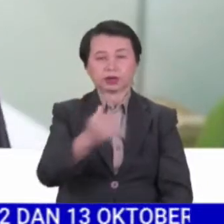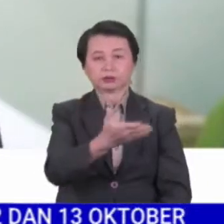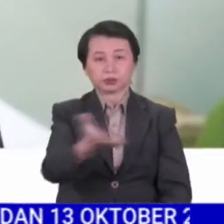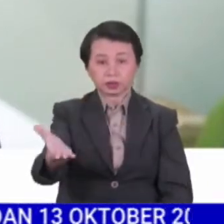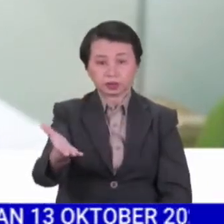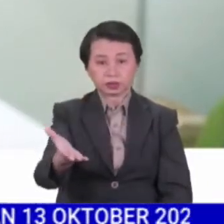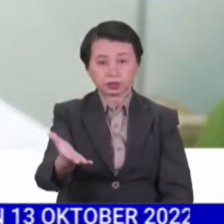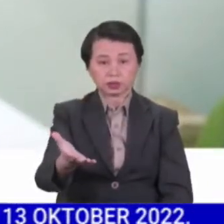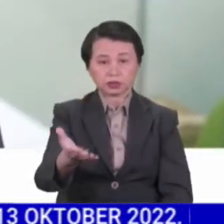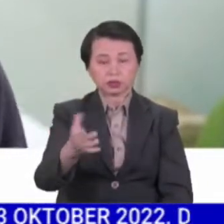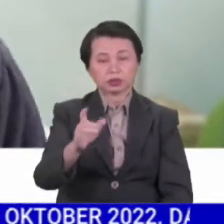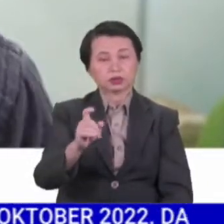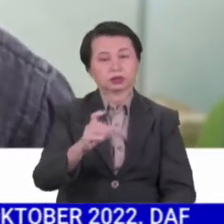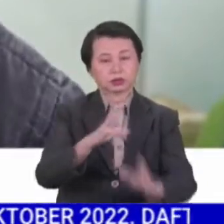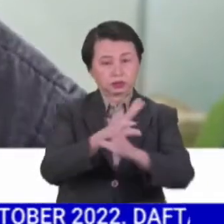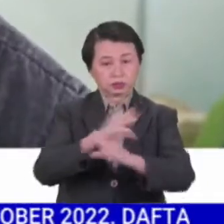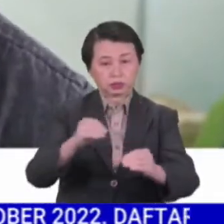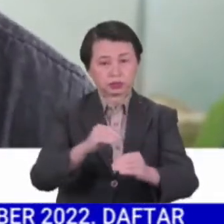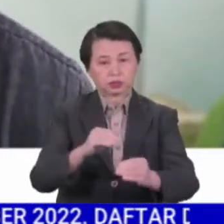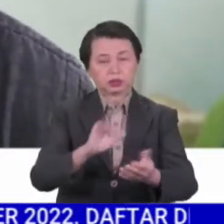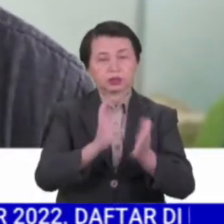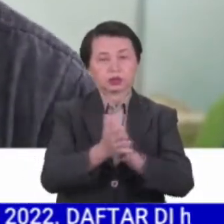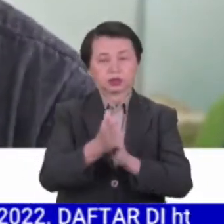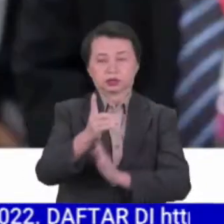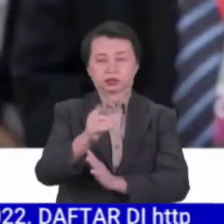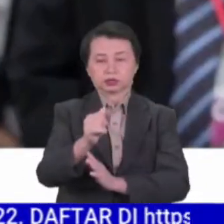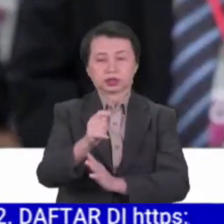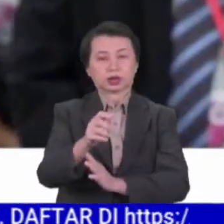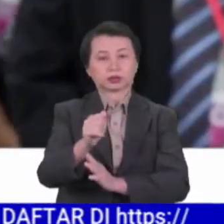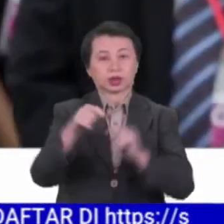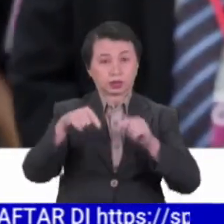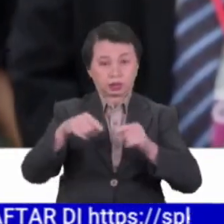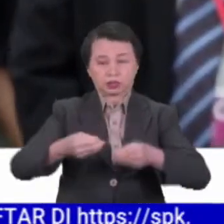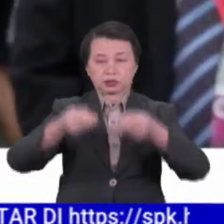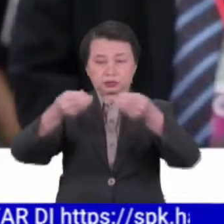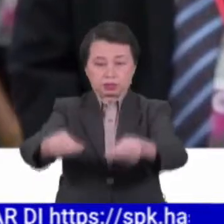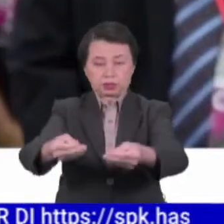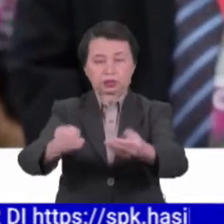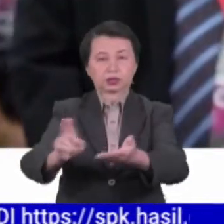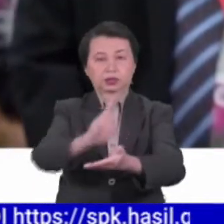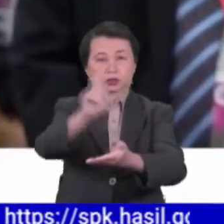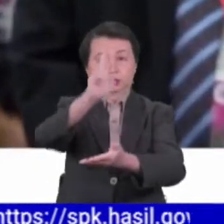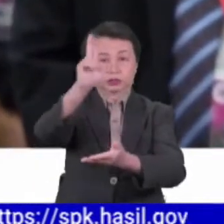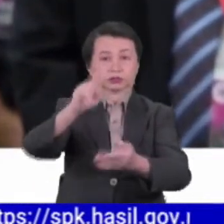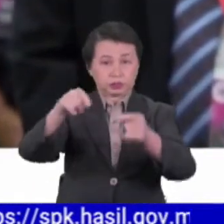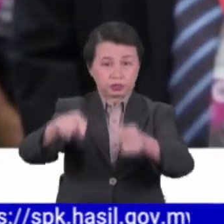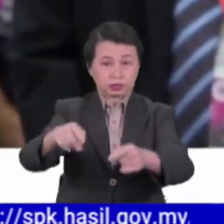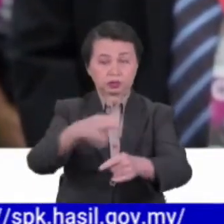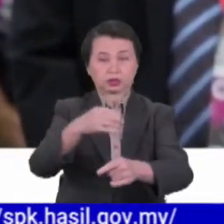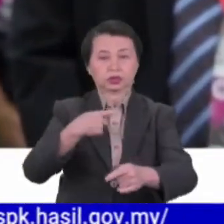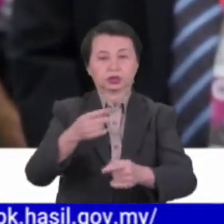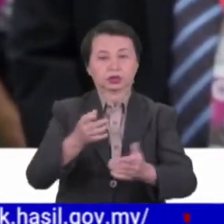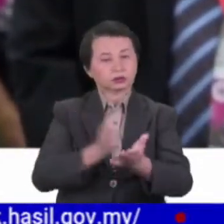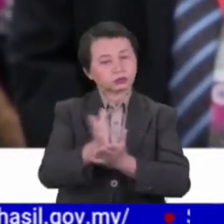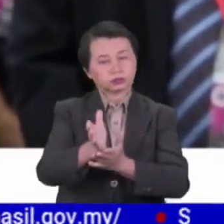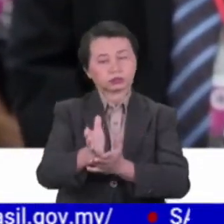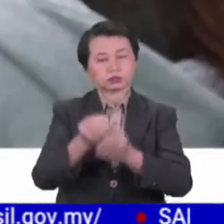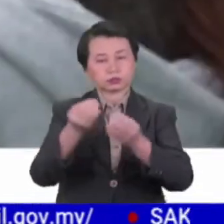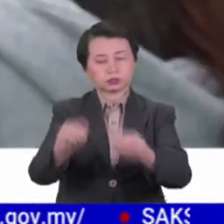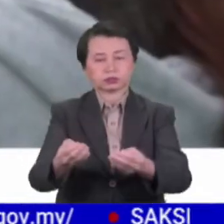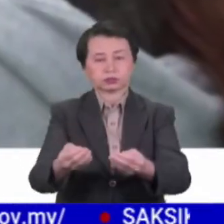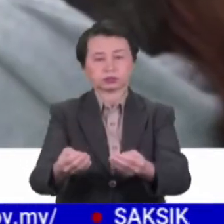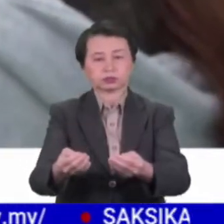sekolah-sekolah menengah di seluruh negeri Sarawak, dan supaya data ini dapat disalurkan kepada institusi ini, dan institusi ini terus approach